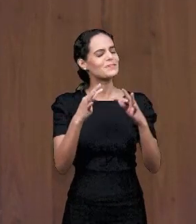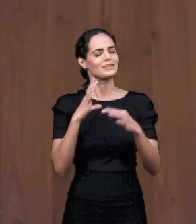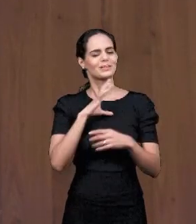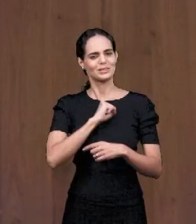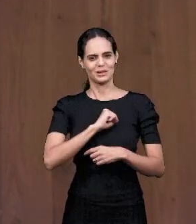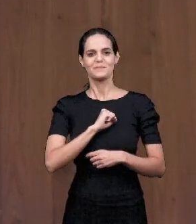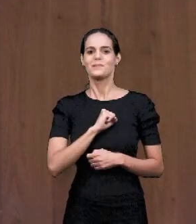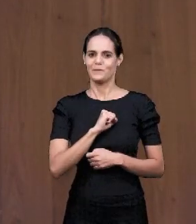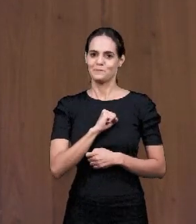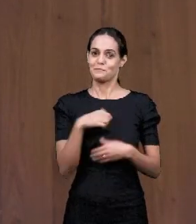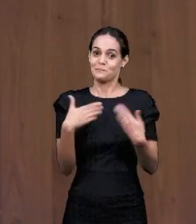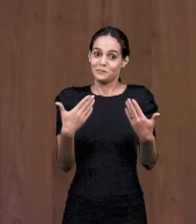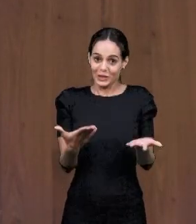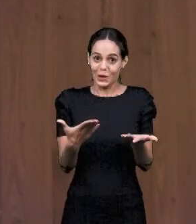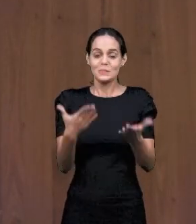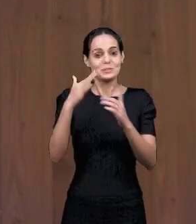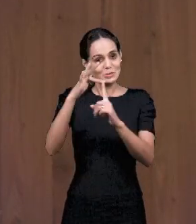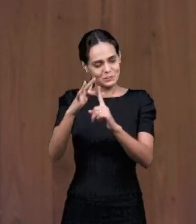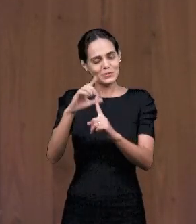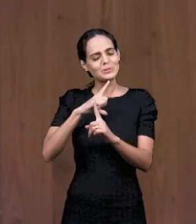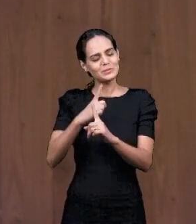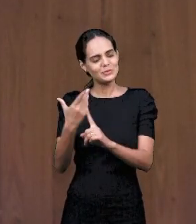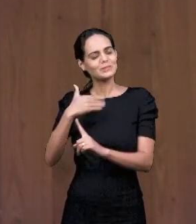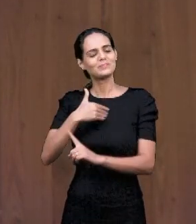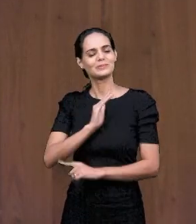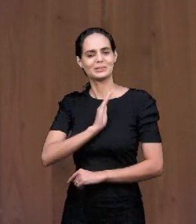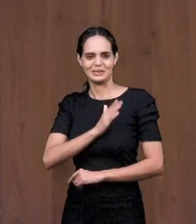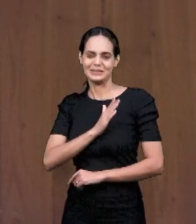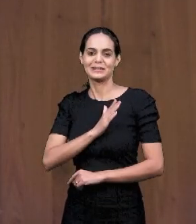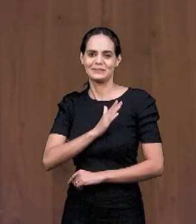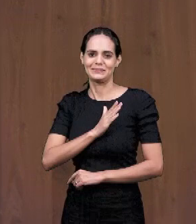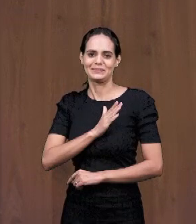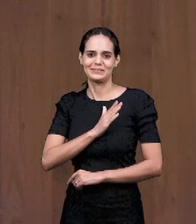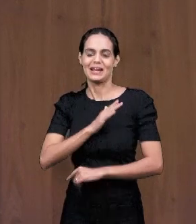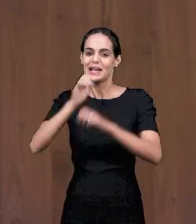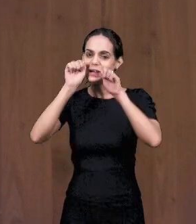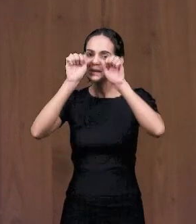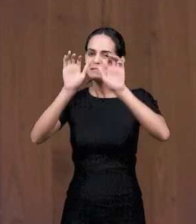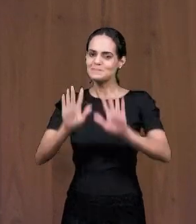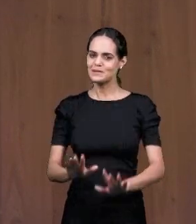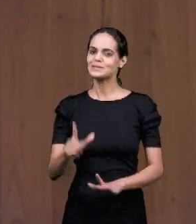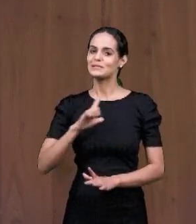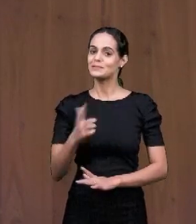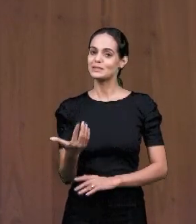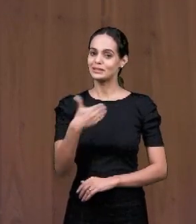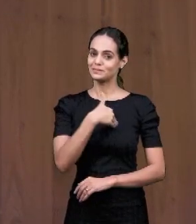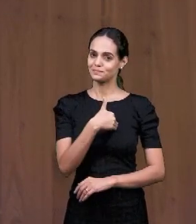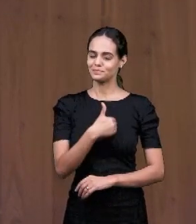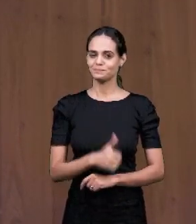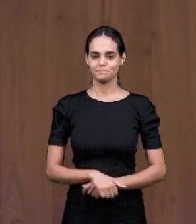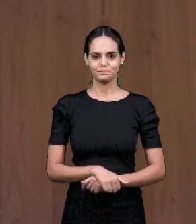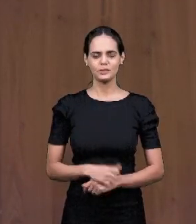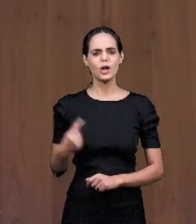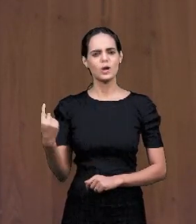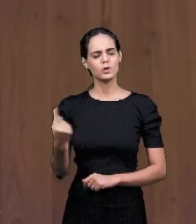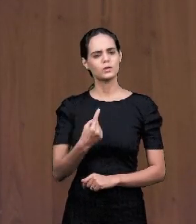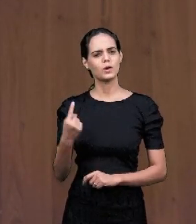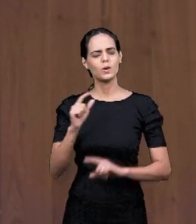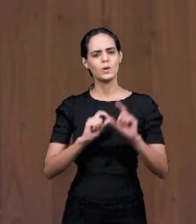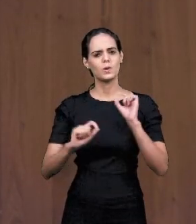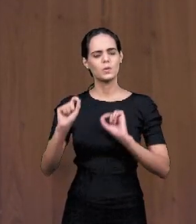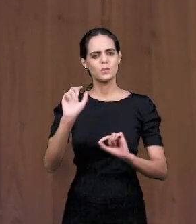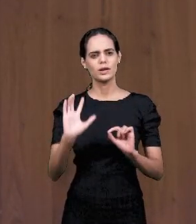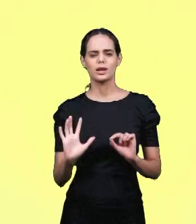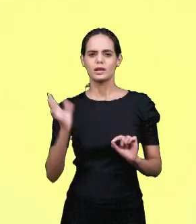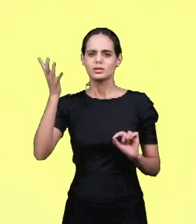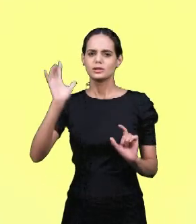amour. Cela, c'est ce que Timothée il avait dans sa vie. Il avait cette bénédiction. Et qu'est-ce qu'on va faire pour préserver